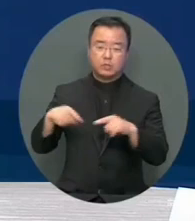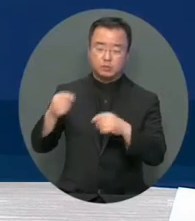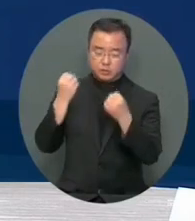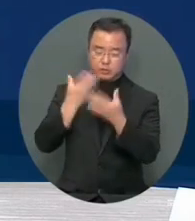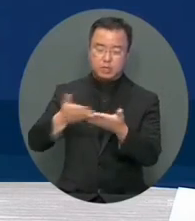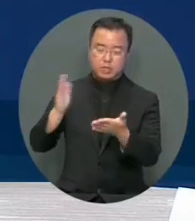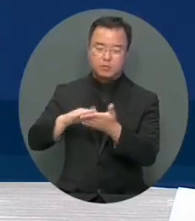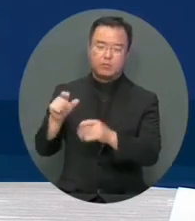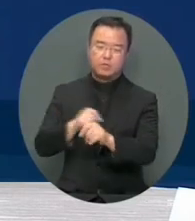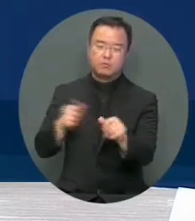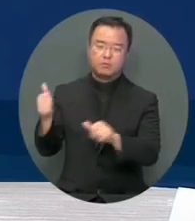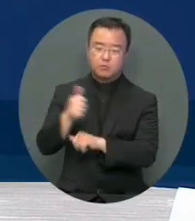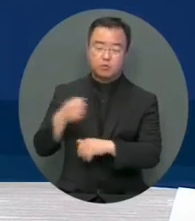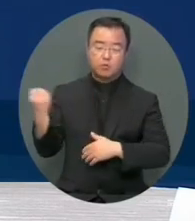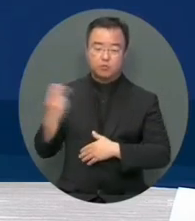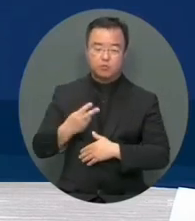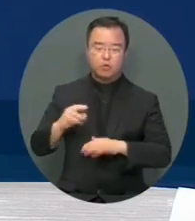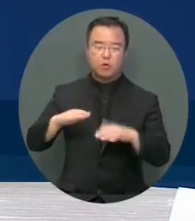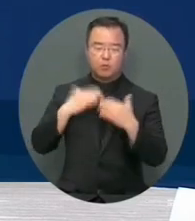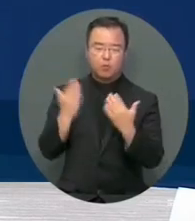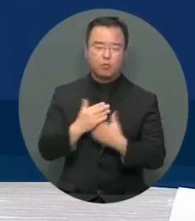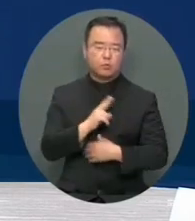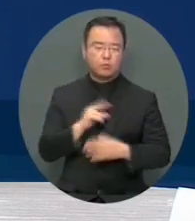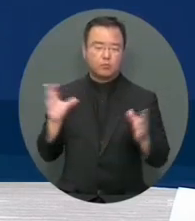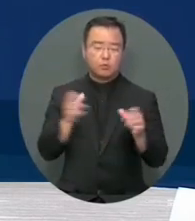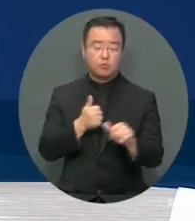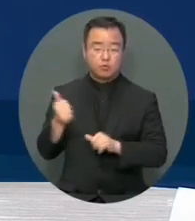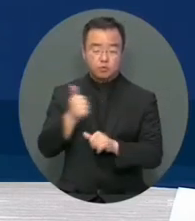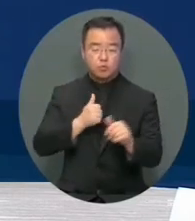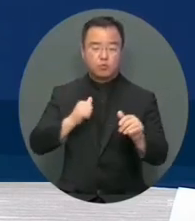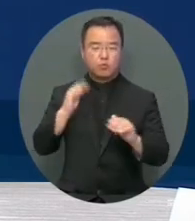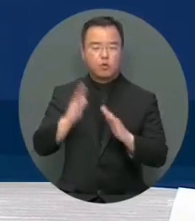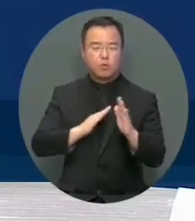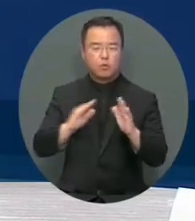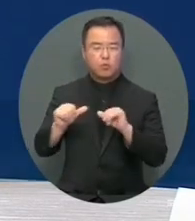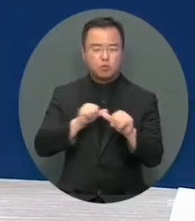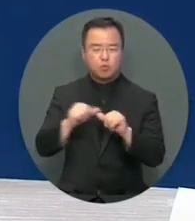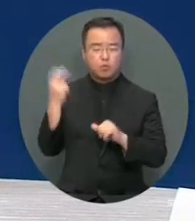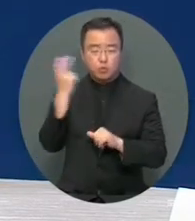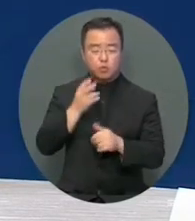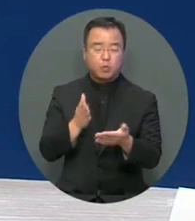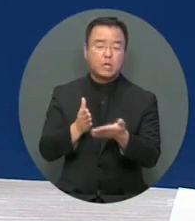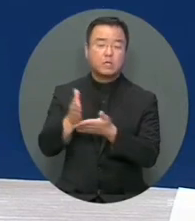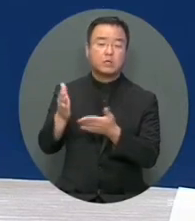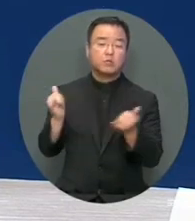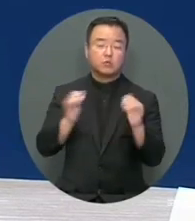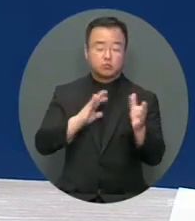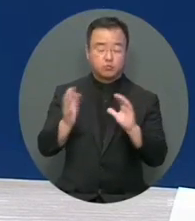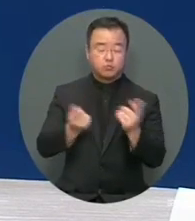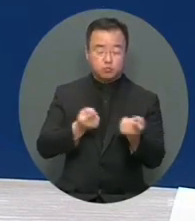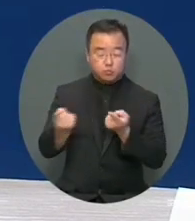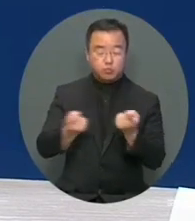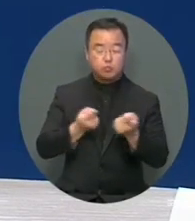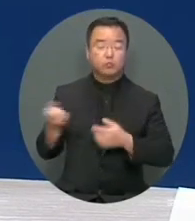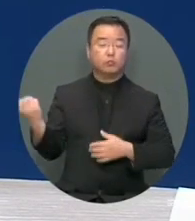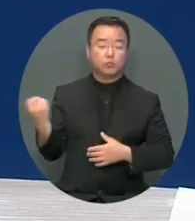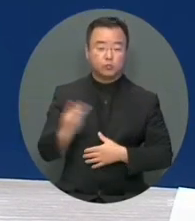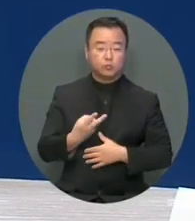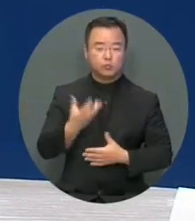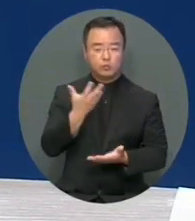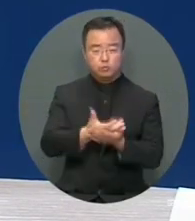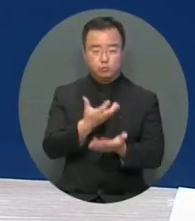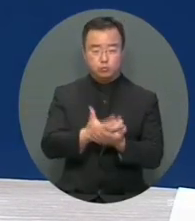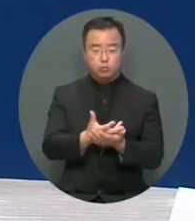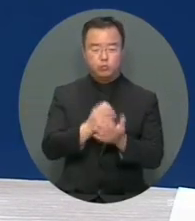전원위원회 공론조사 또 전문가들의 의견 조율과 그거를 문서로